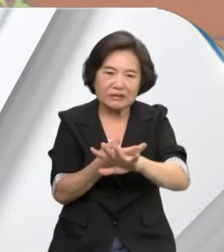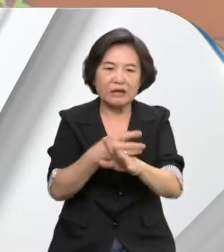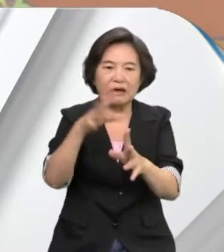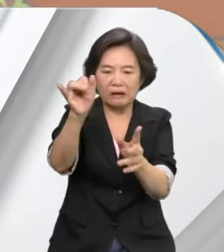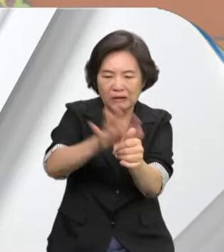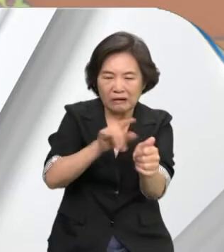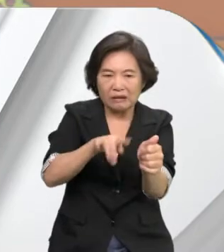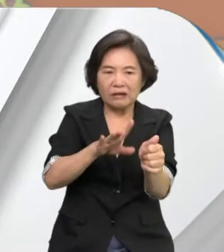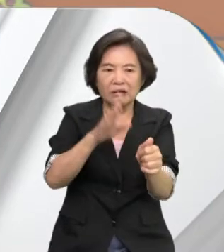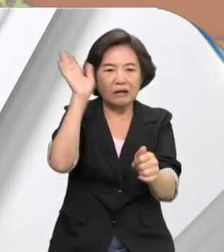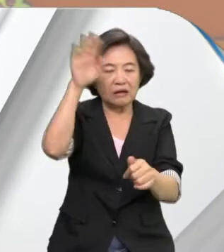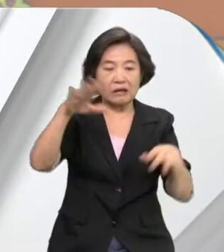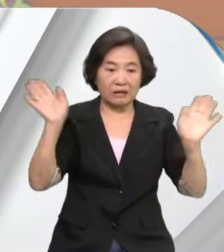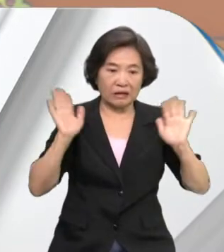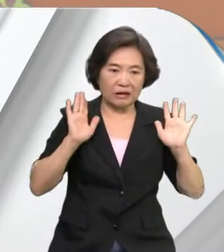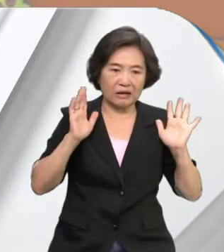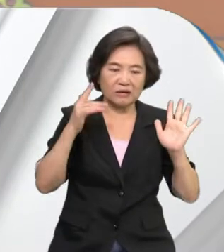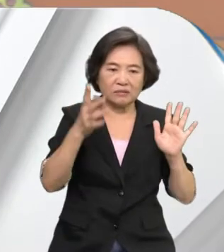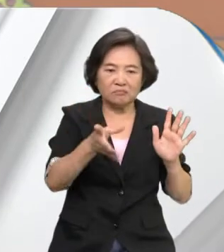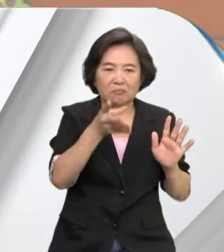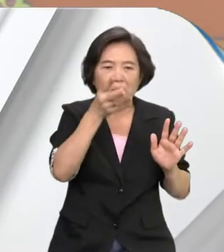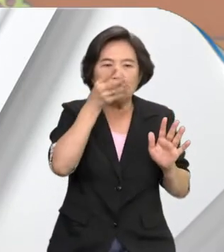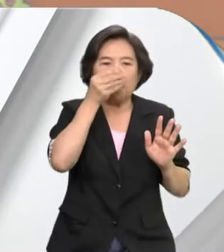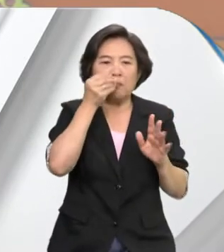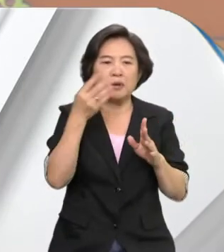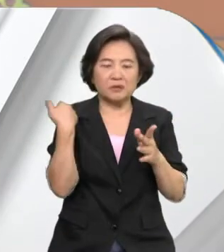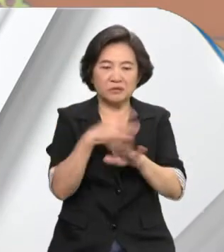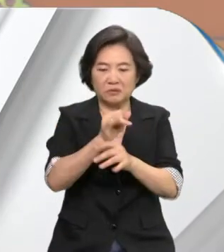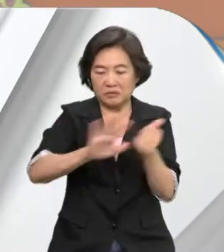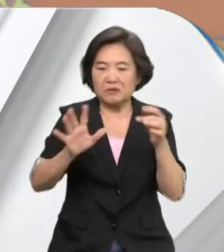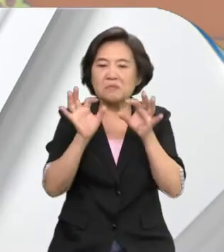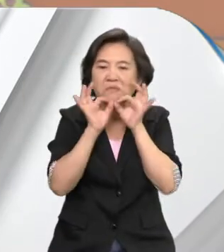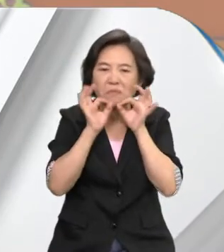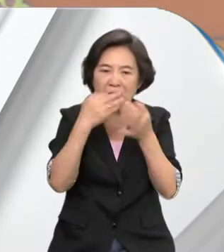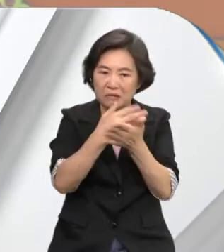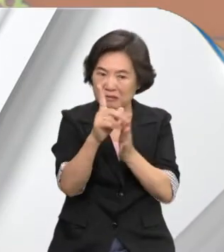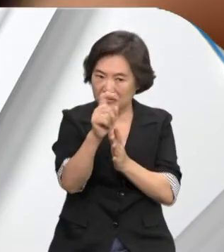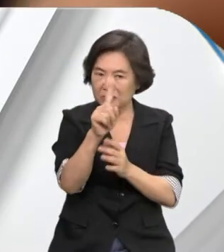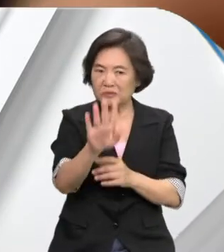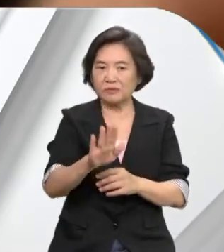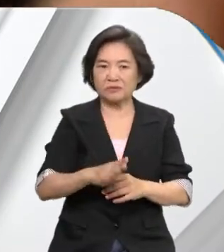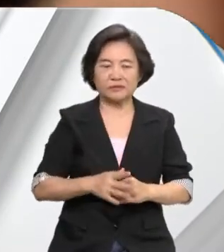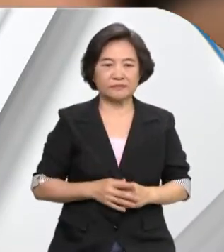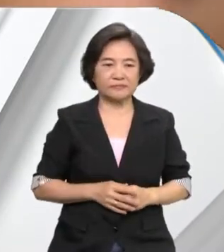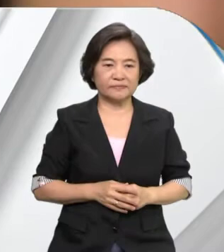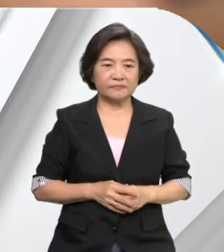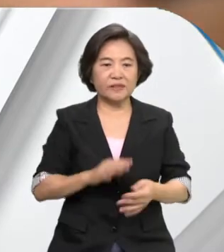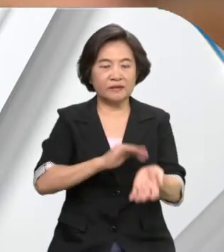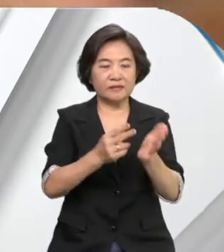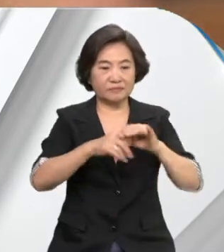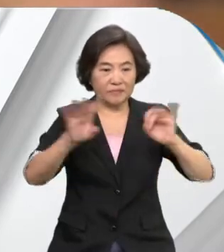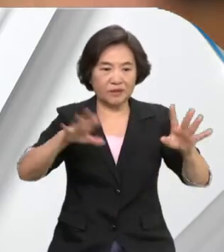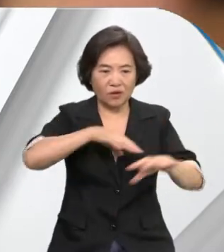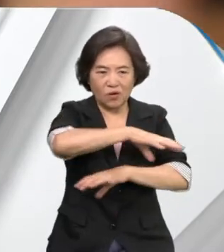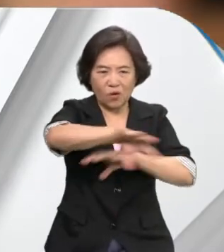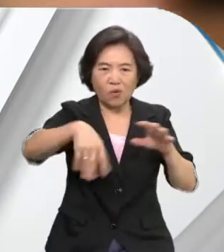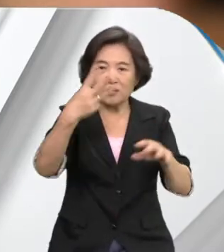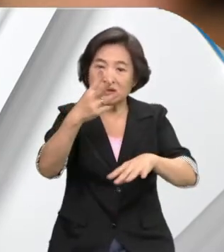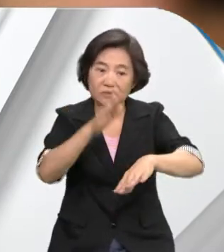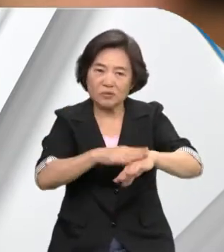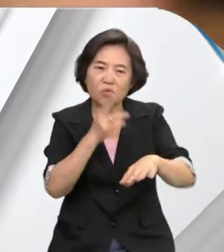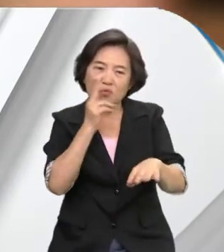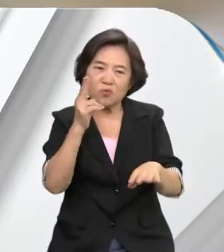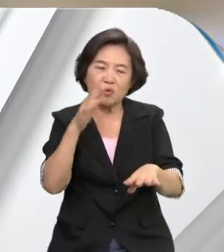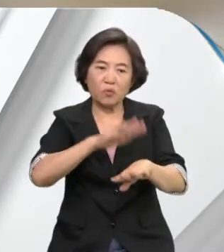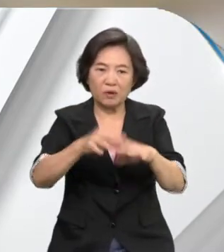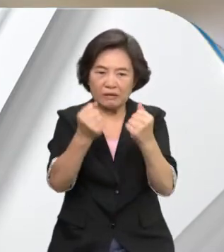造成孩子吸入之后呢，已知的11种高度致癌物。 医生讲，偷看监督嘅三手烟，有可能